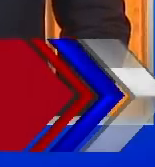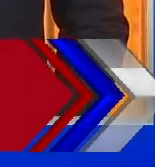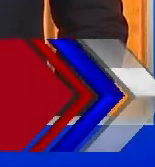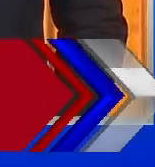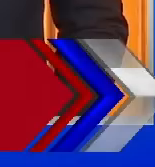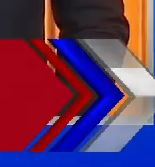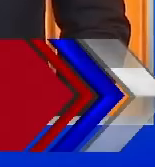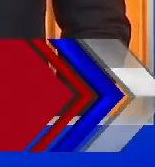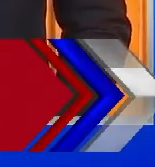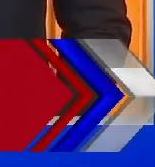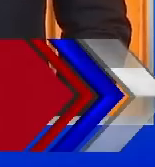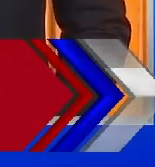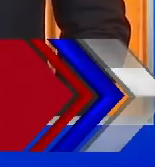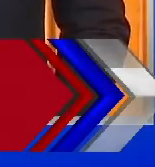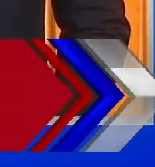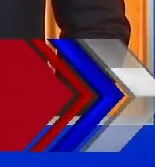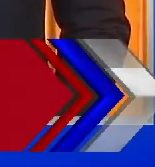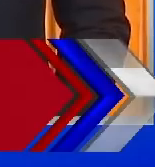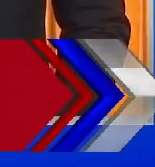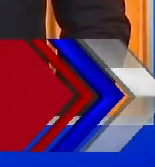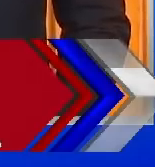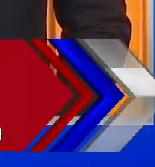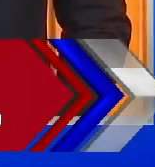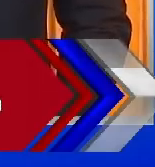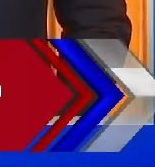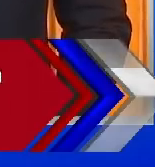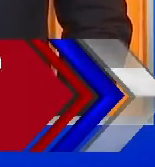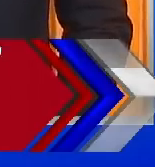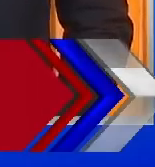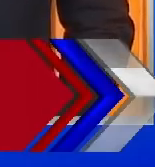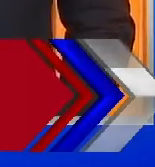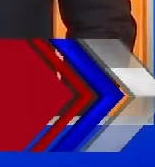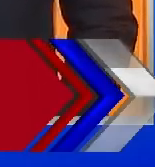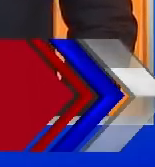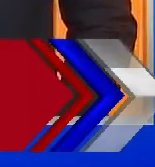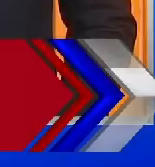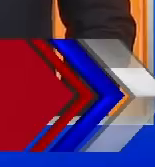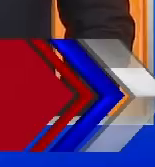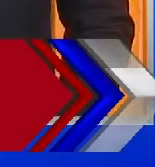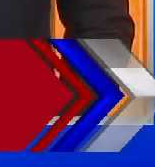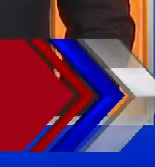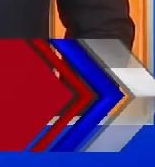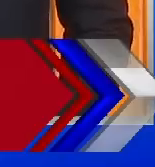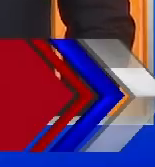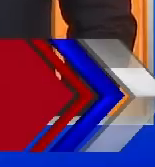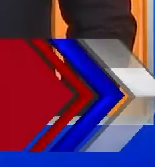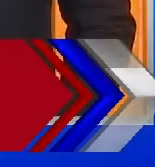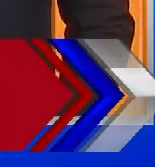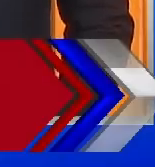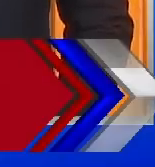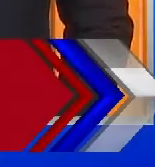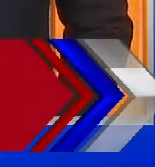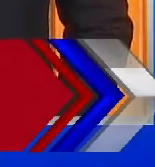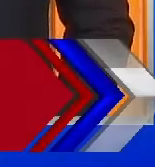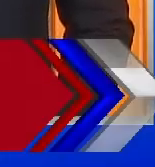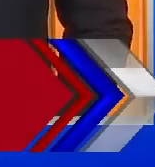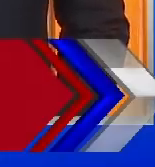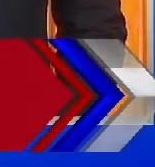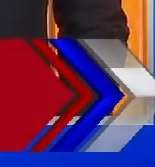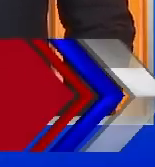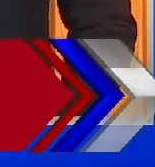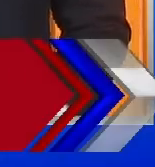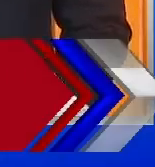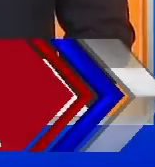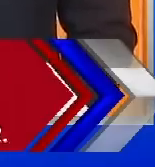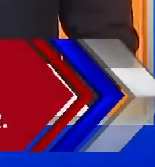GMA. Walang kinikilingan, walang pinoprotektahan. Walang kasinungalingan, serbisyong totoo lamang. At dahil di natutulog ang balita, nakatutok kami